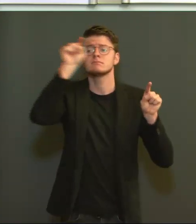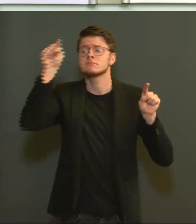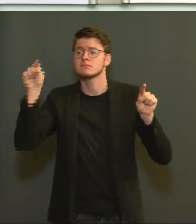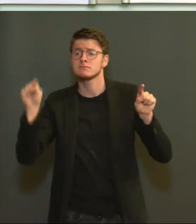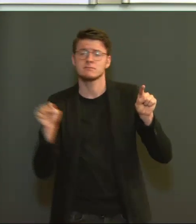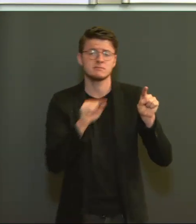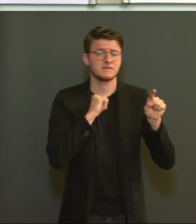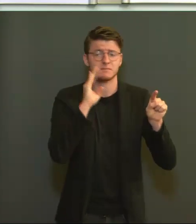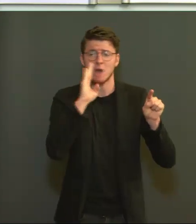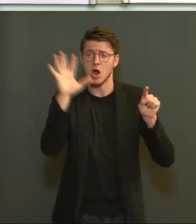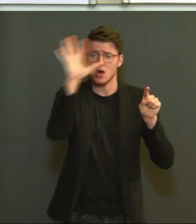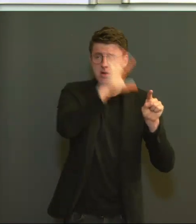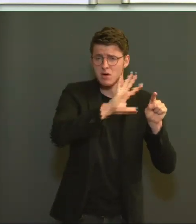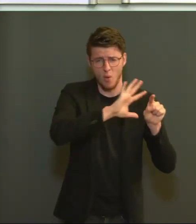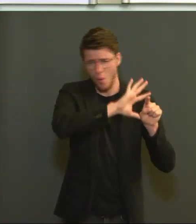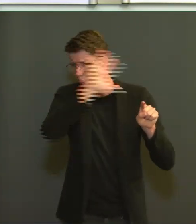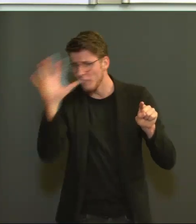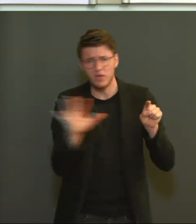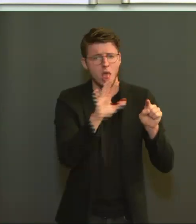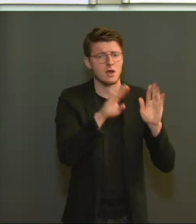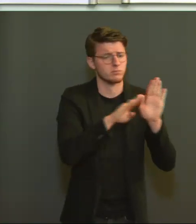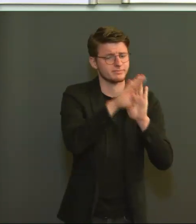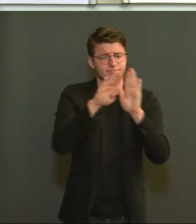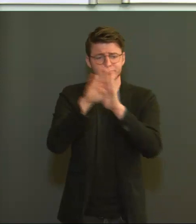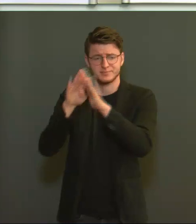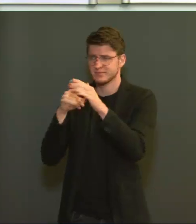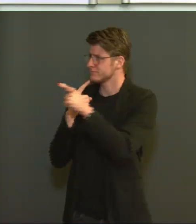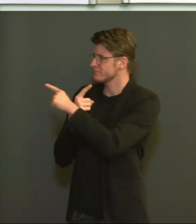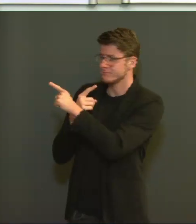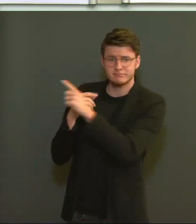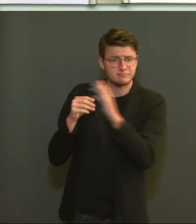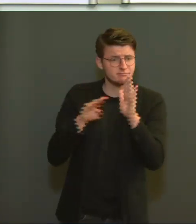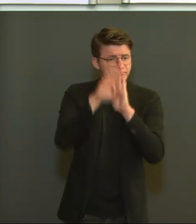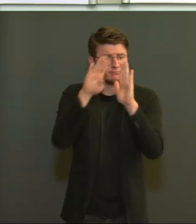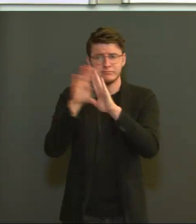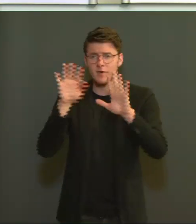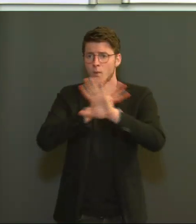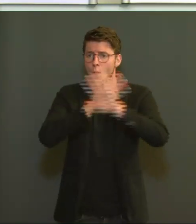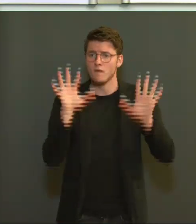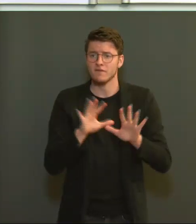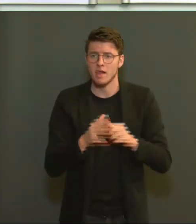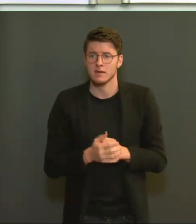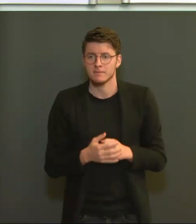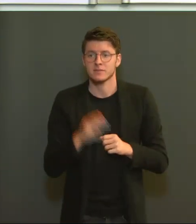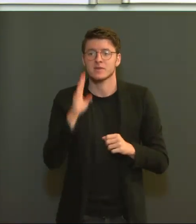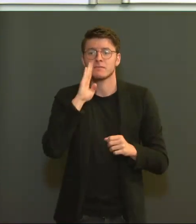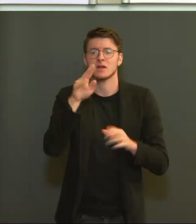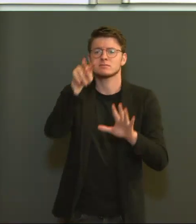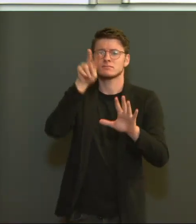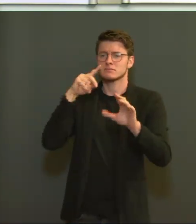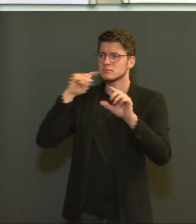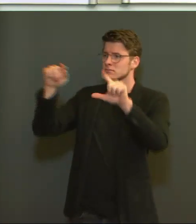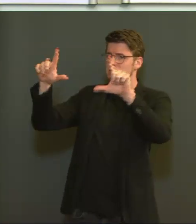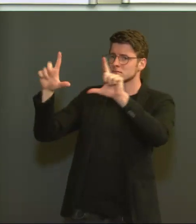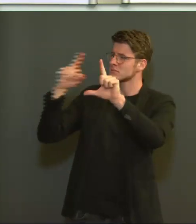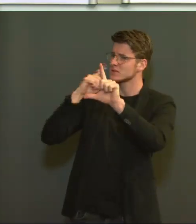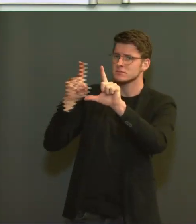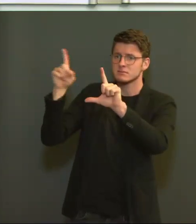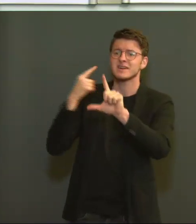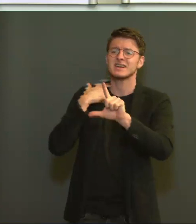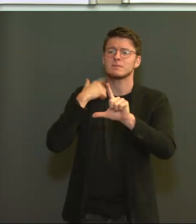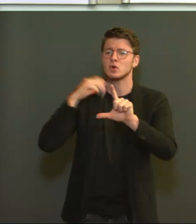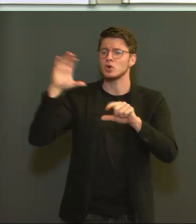blijven afspelen. Over het hele land bekeken zien we toenames van 18% in Limburg